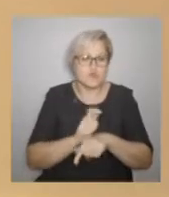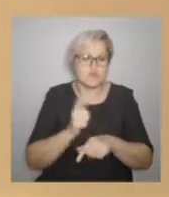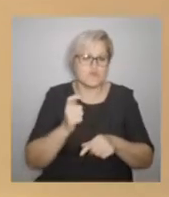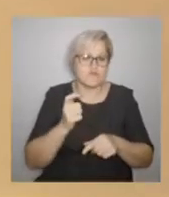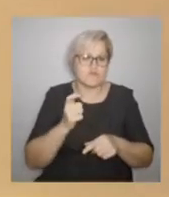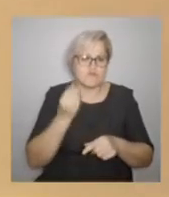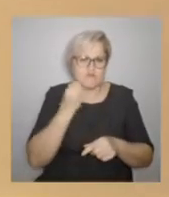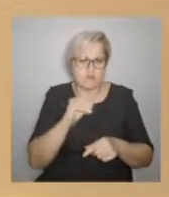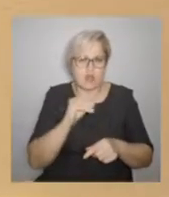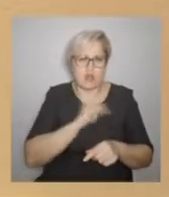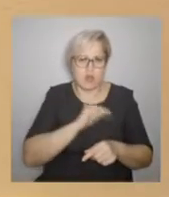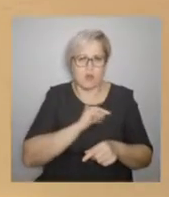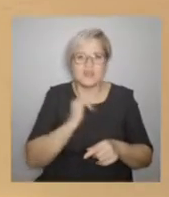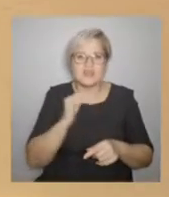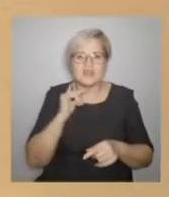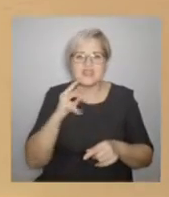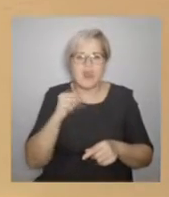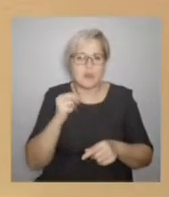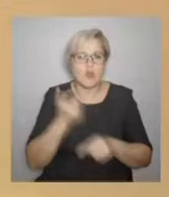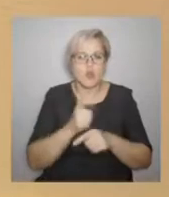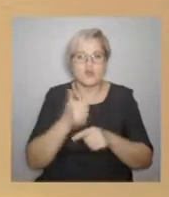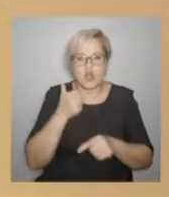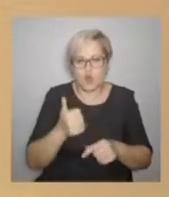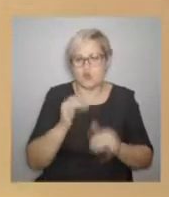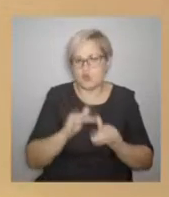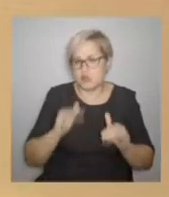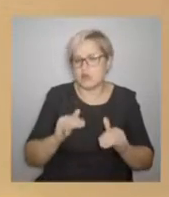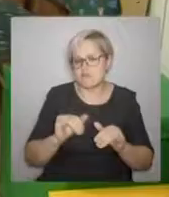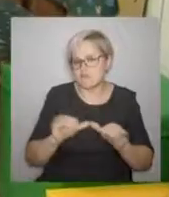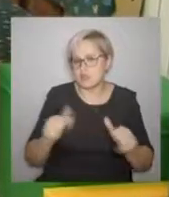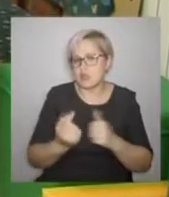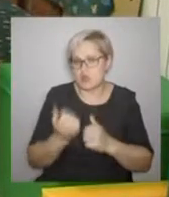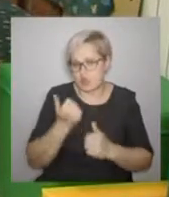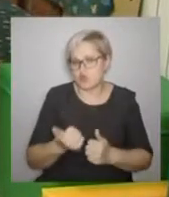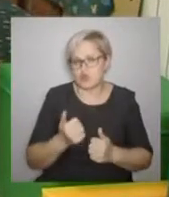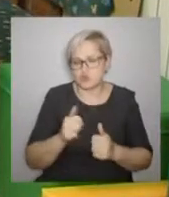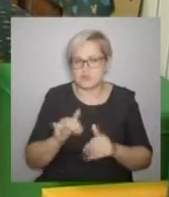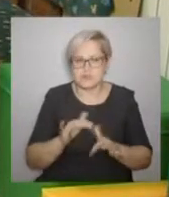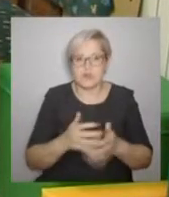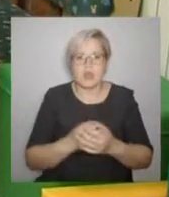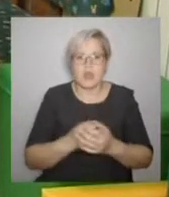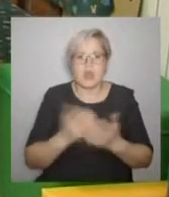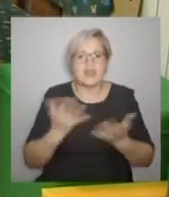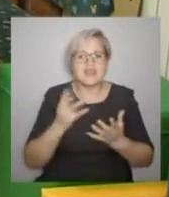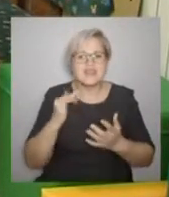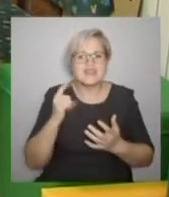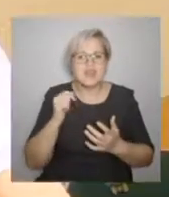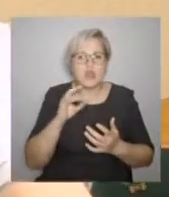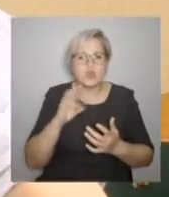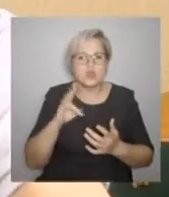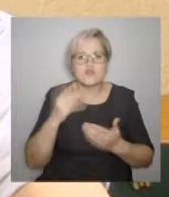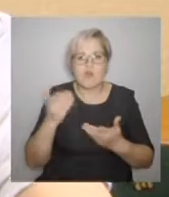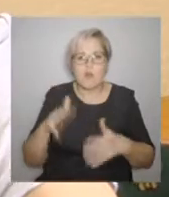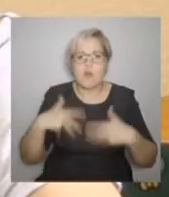возрастная категория, со скольки лет можно вас посещать? С 3 Мы готовы принимать деток с 3 лет